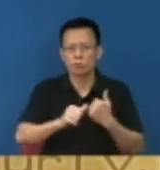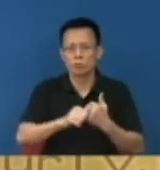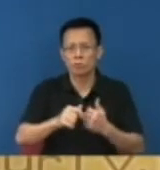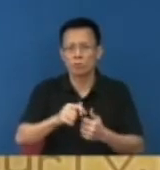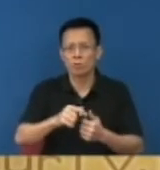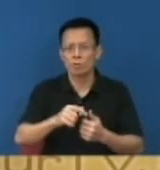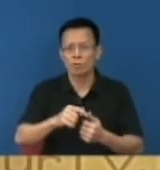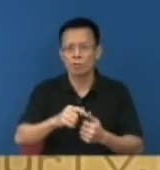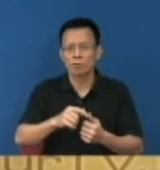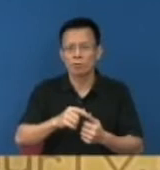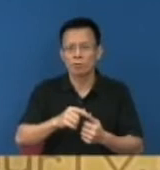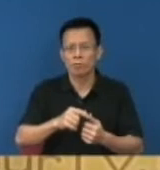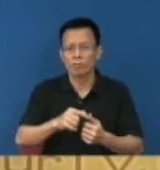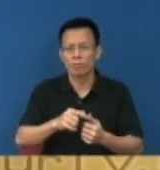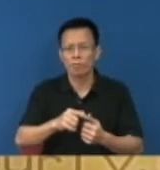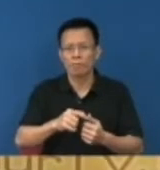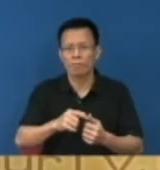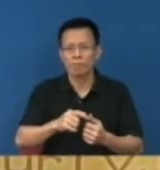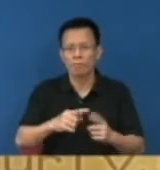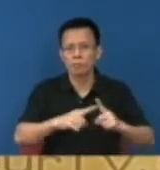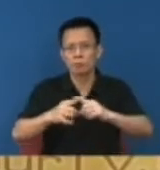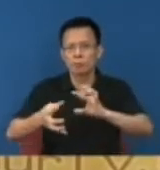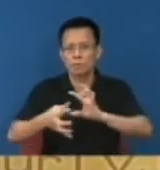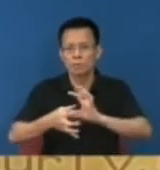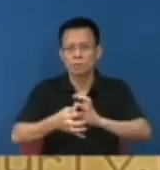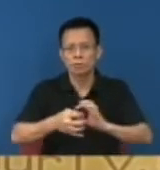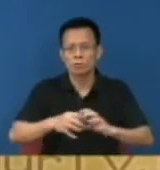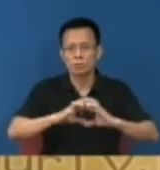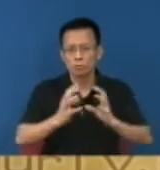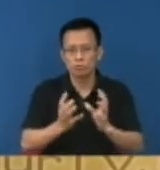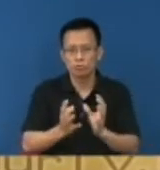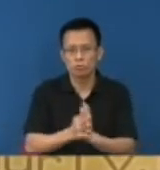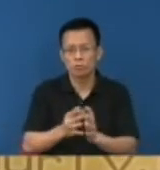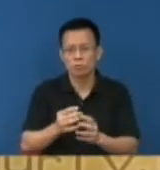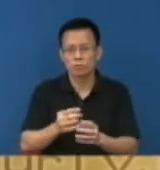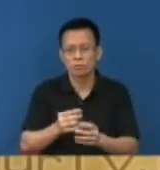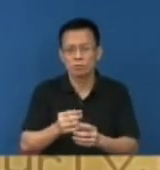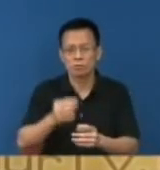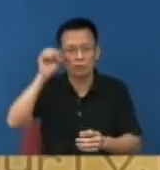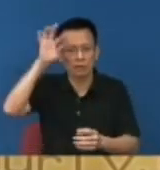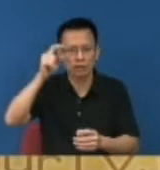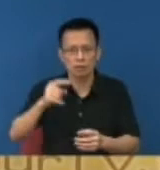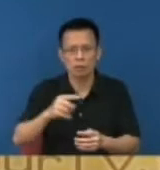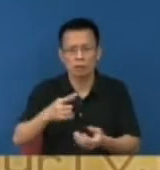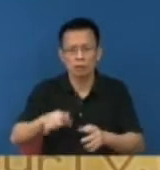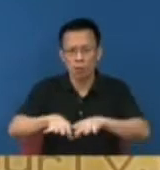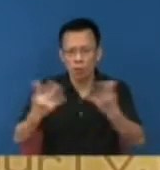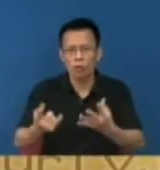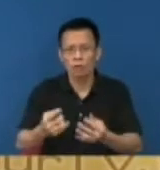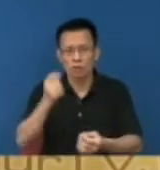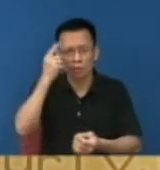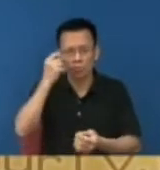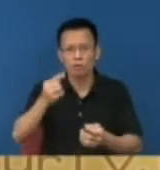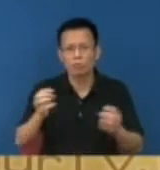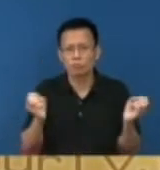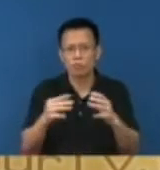的劉江華提出一個動議而召開的特別會議上面，民